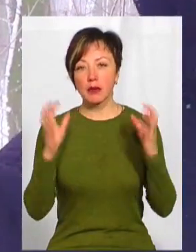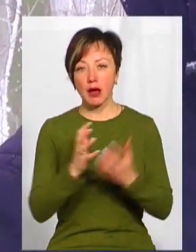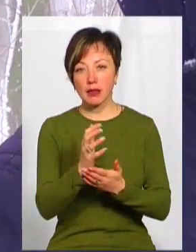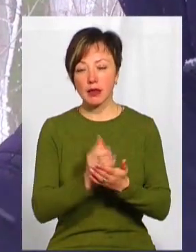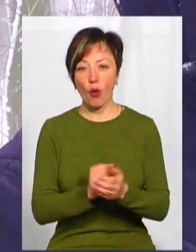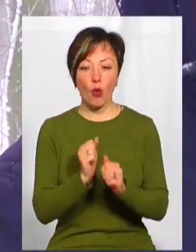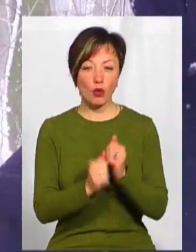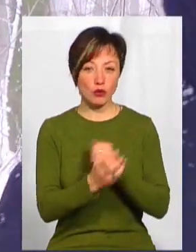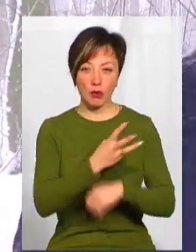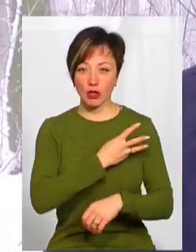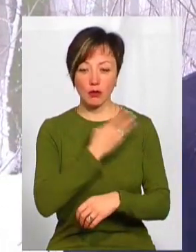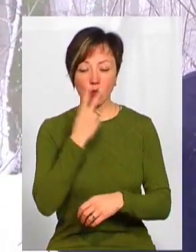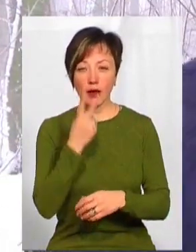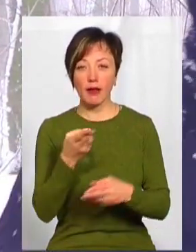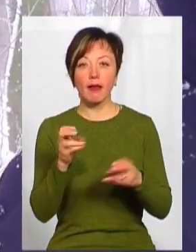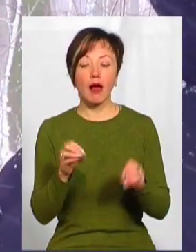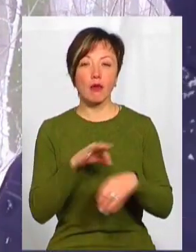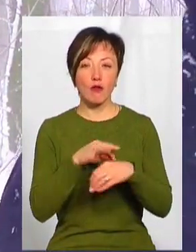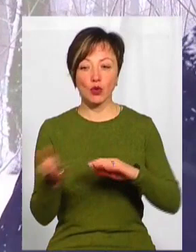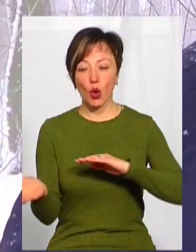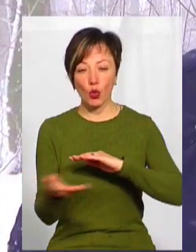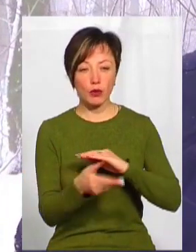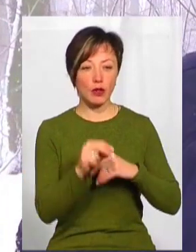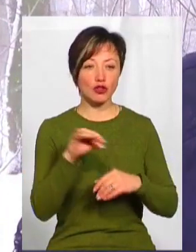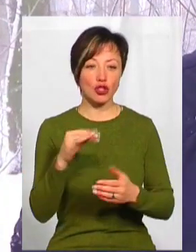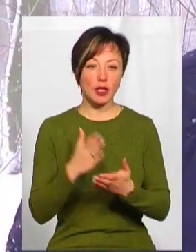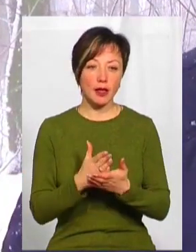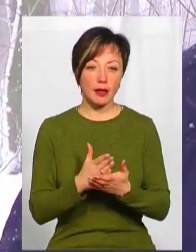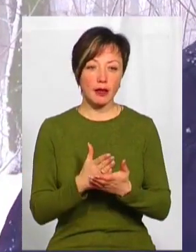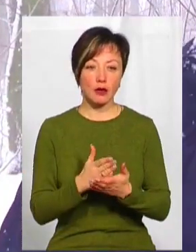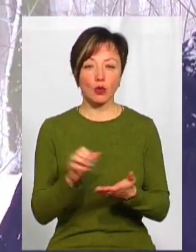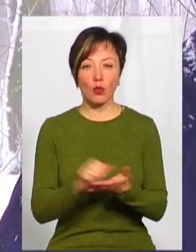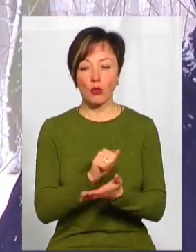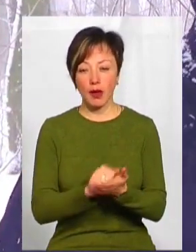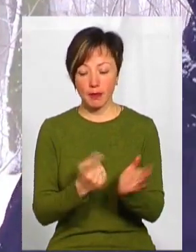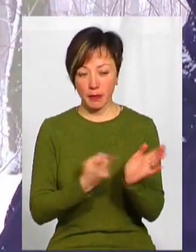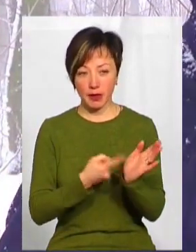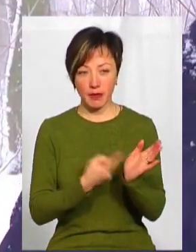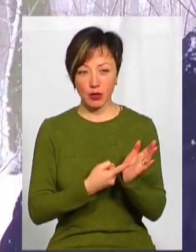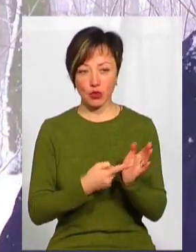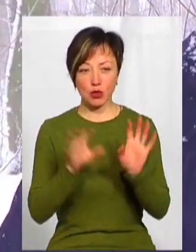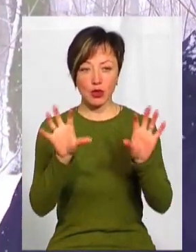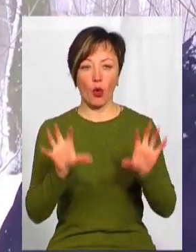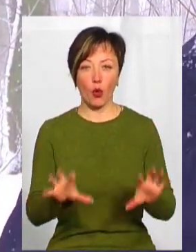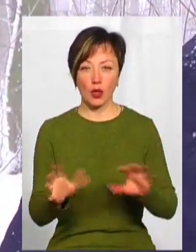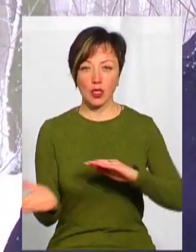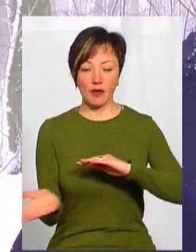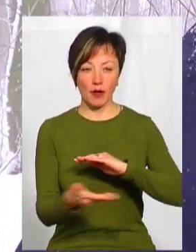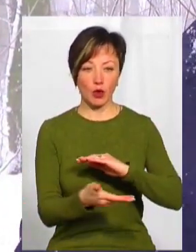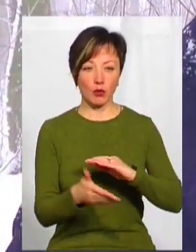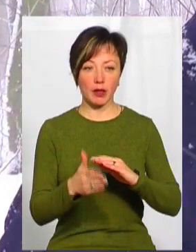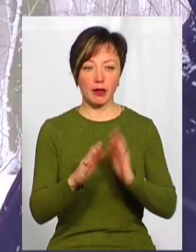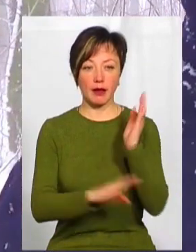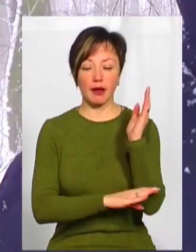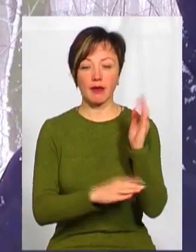Кожен бажаючий міг подивитися, де проводиться рубка, чи є для цього документи, які підтверджують законність рубки. Також на